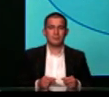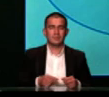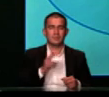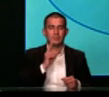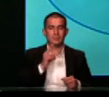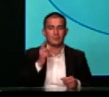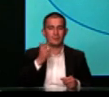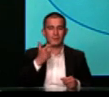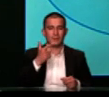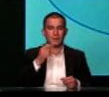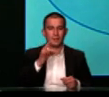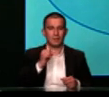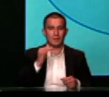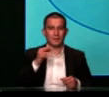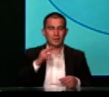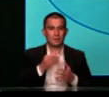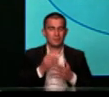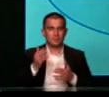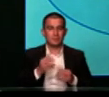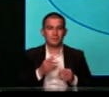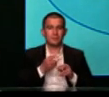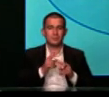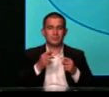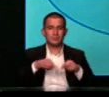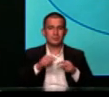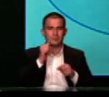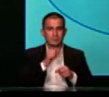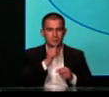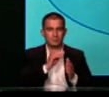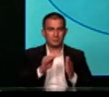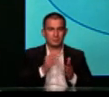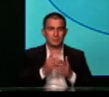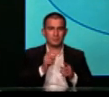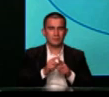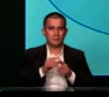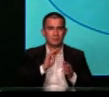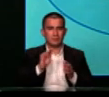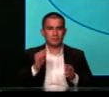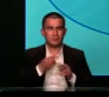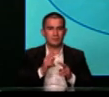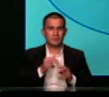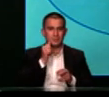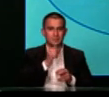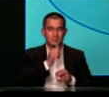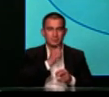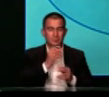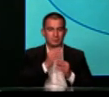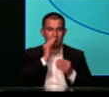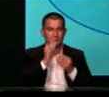Kriptografiya boshlang'ich matnni yashirish, ya'ni shifrlash orqali maxfiy ko'rinishga